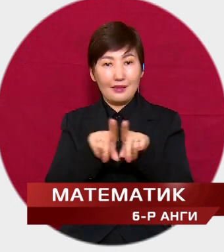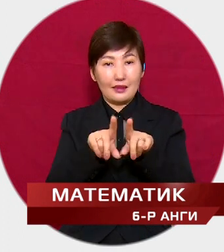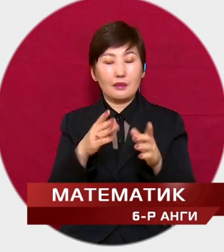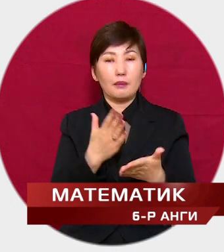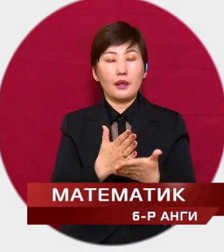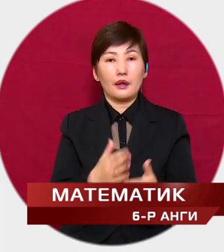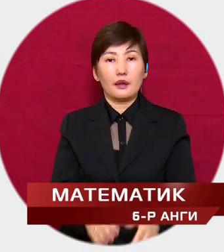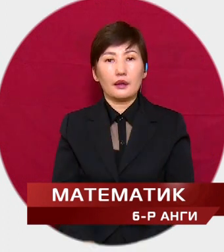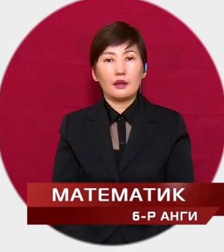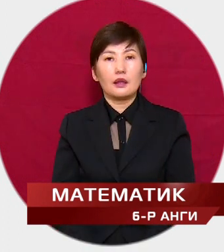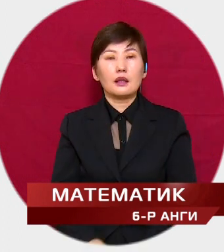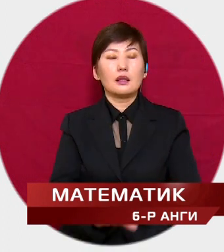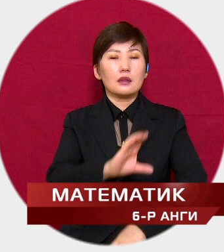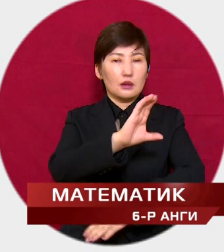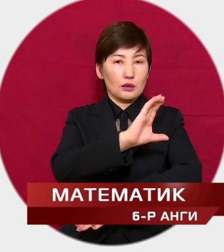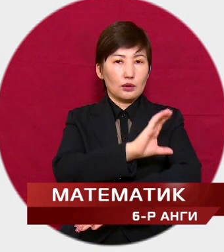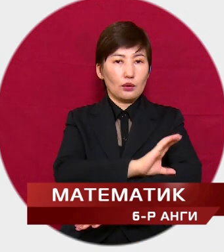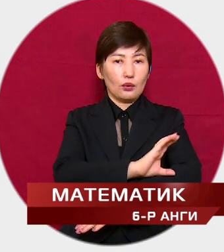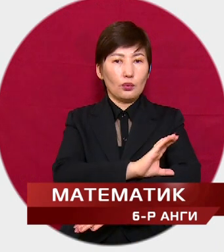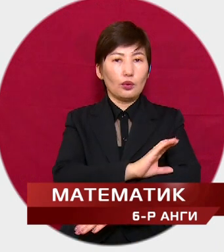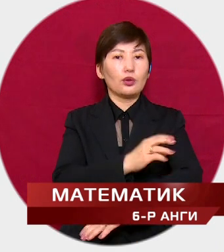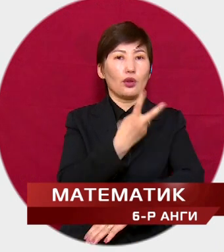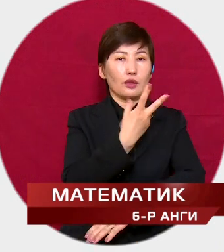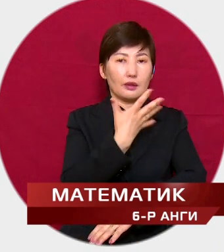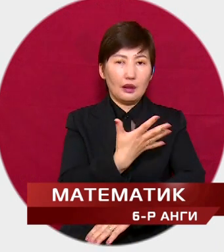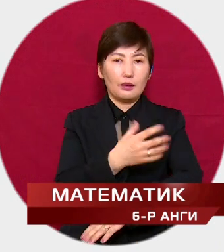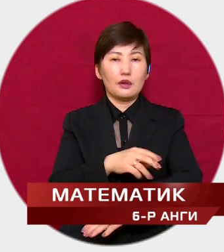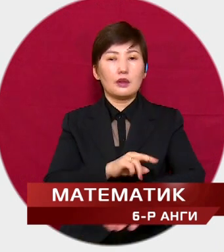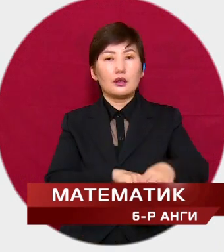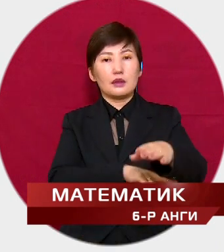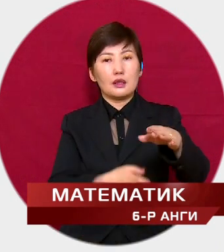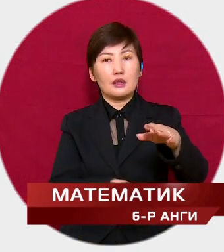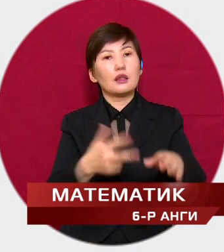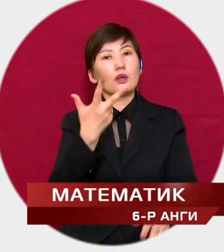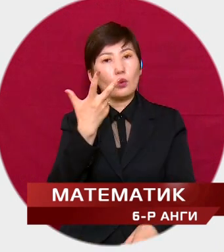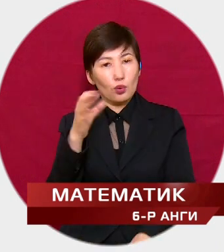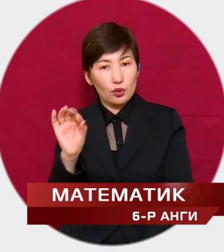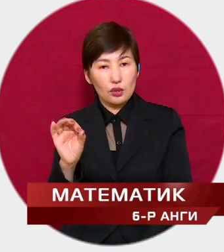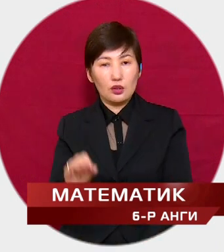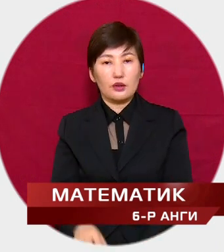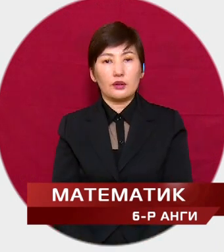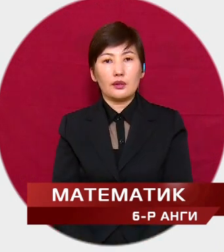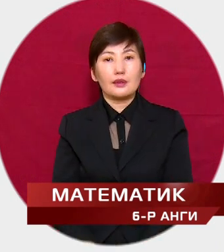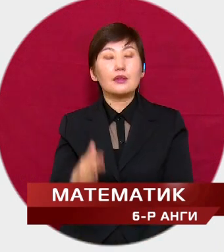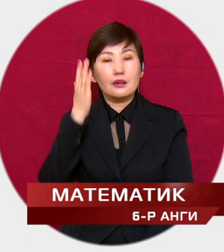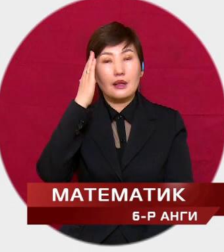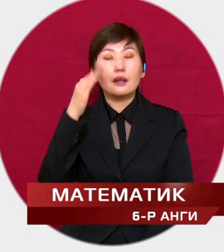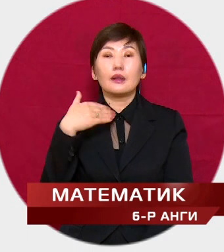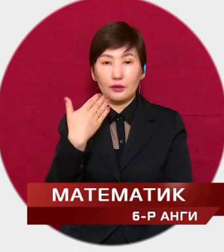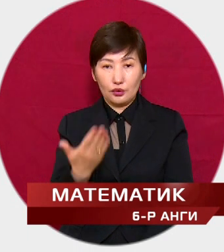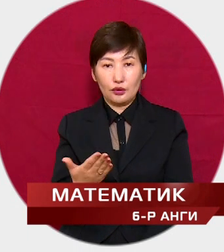За сургуульдаар 25 хүн, эмнэлэг дээр 40 хүн. За цэцэрлэгт 30 хүн санал өгсөн байна гэсэн үг.